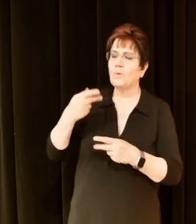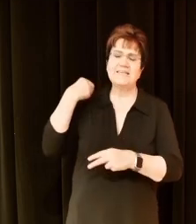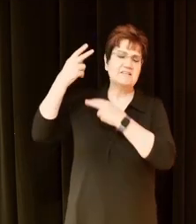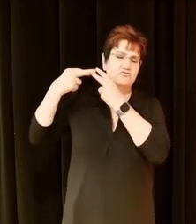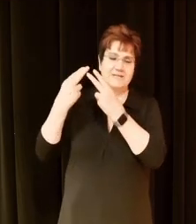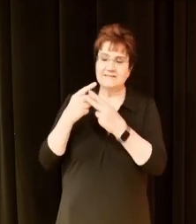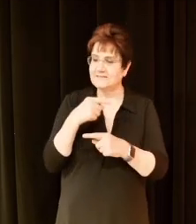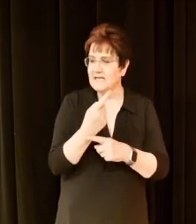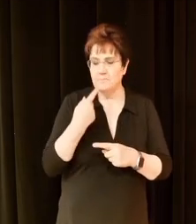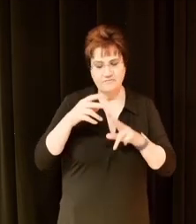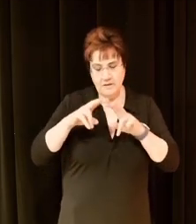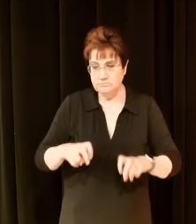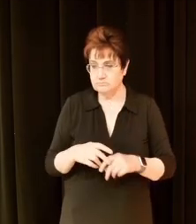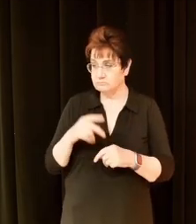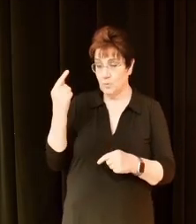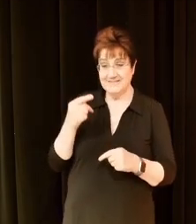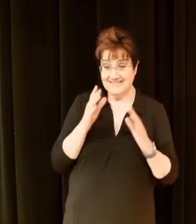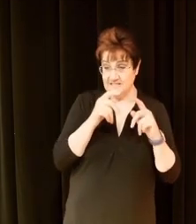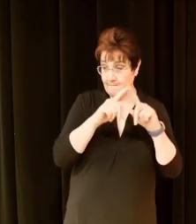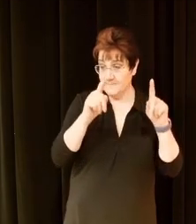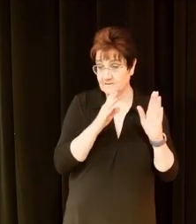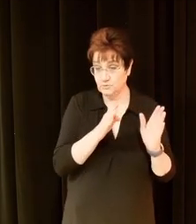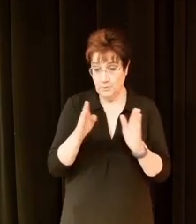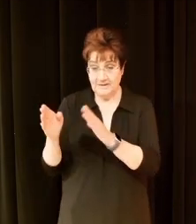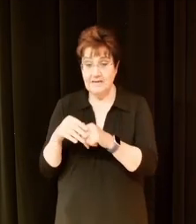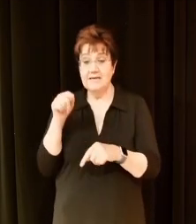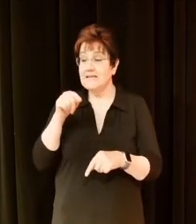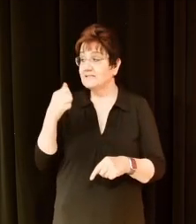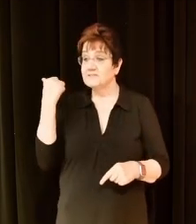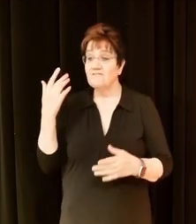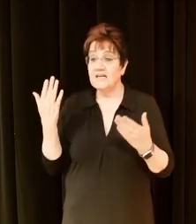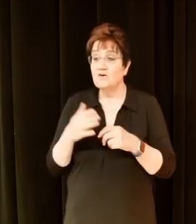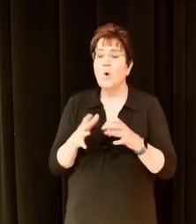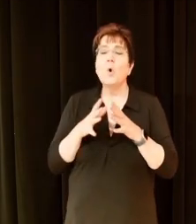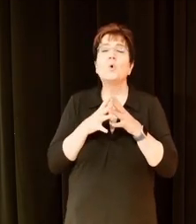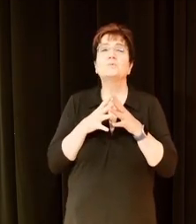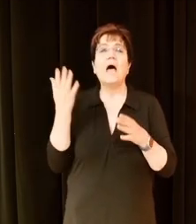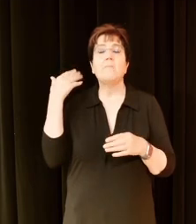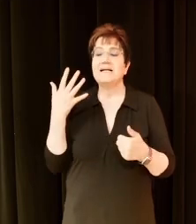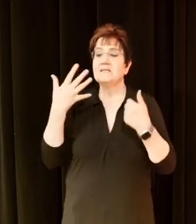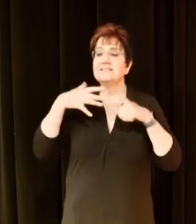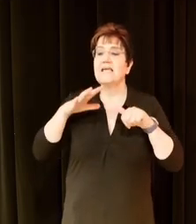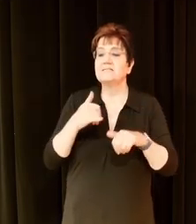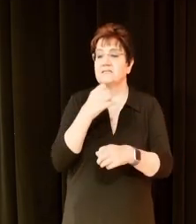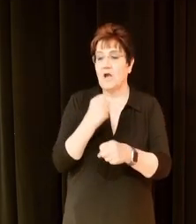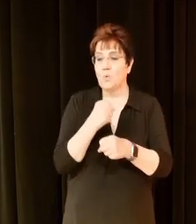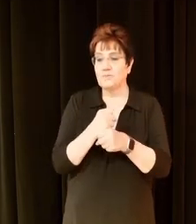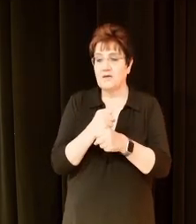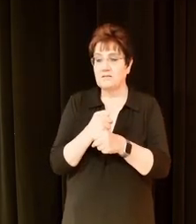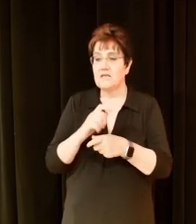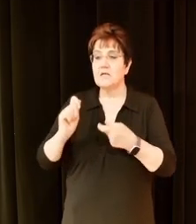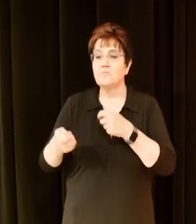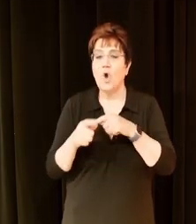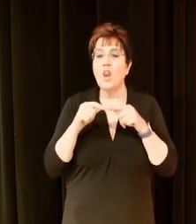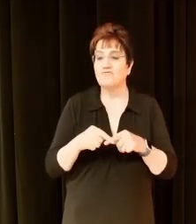dieser Zyklus handelt von der größten Seeschlacht im 16. Jahrhundert im Golf von Korinth.